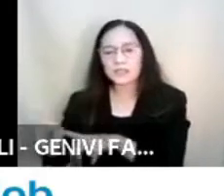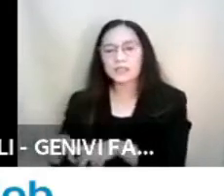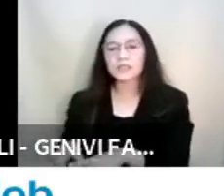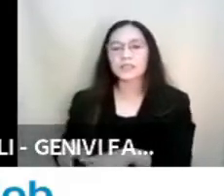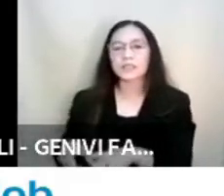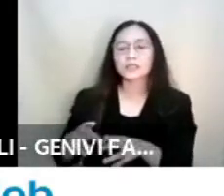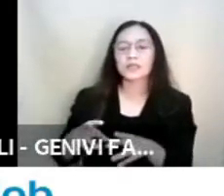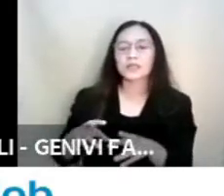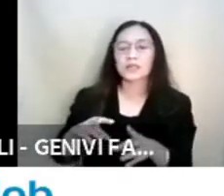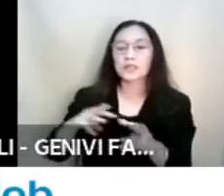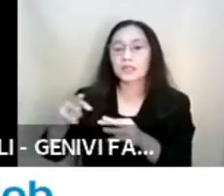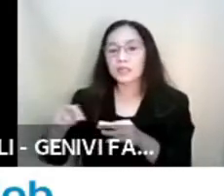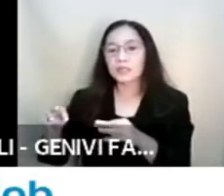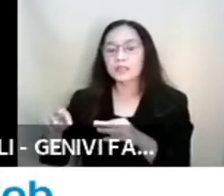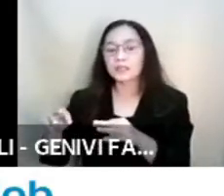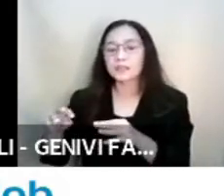or payments. No?